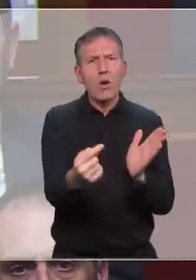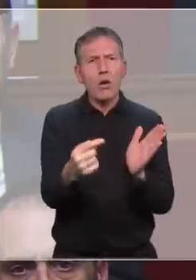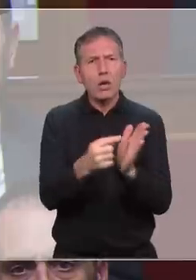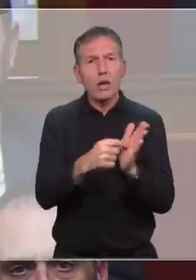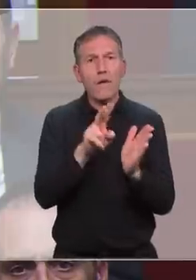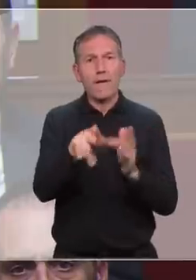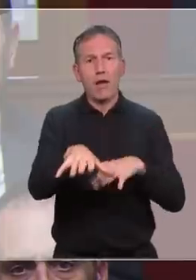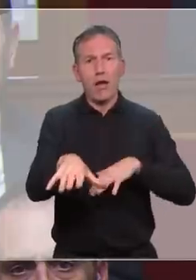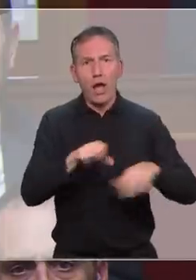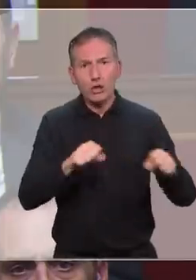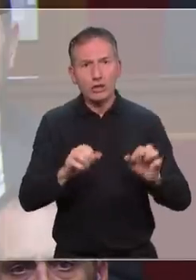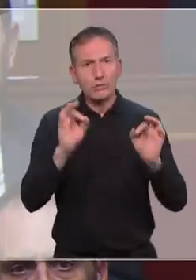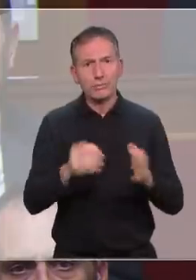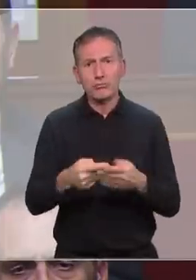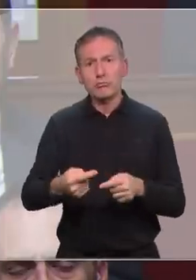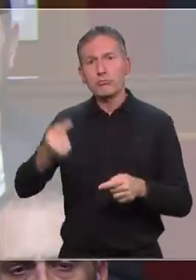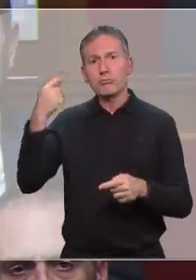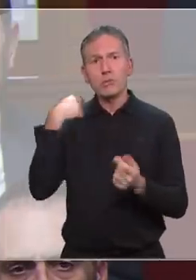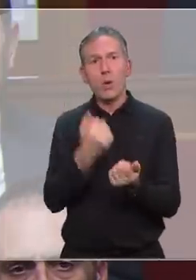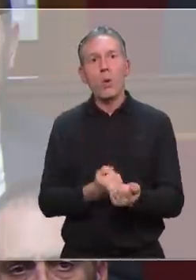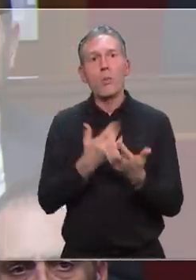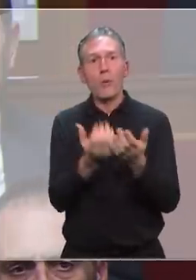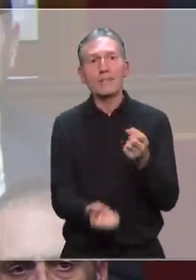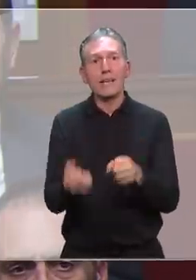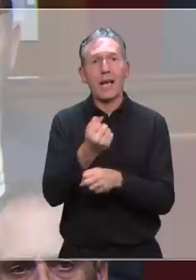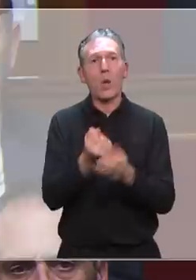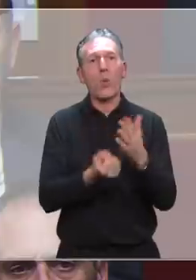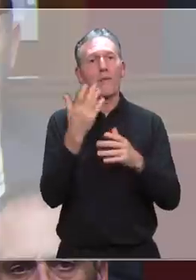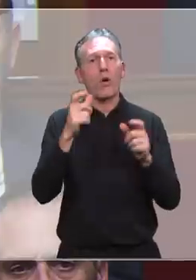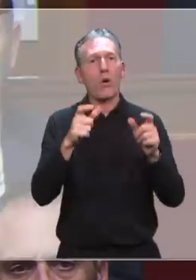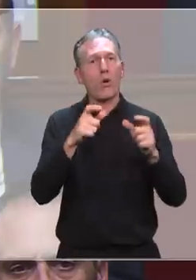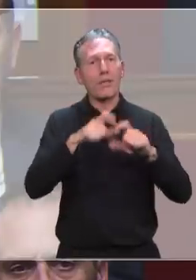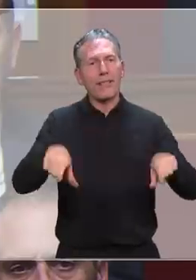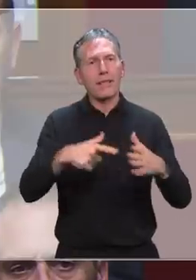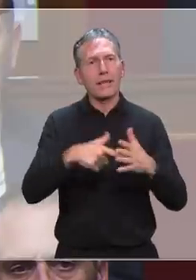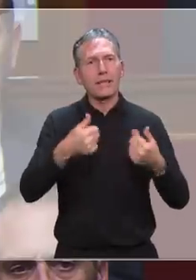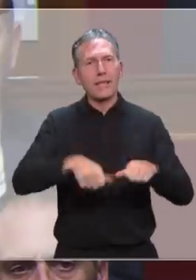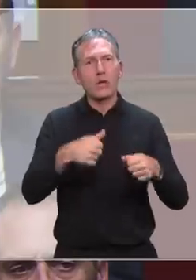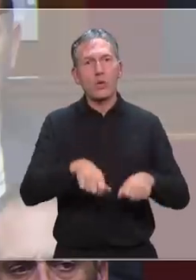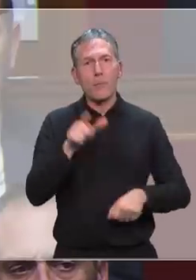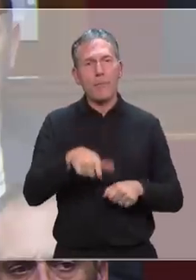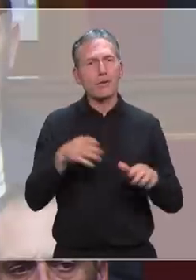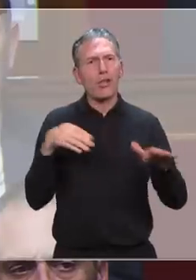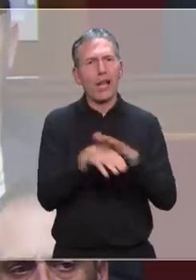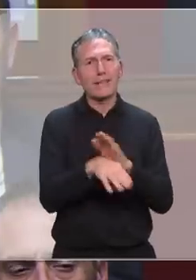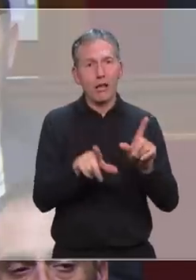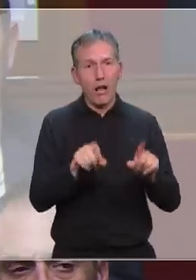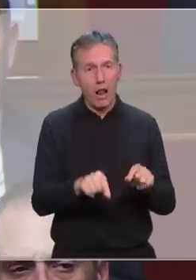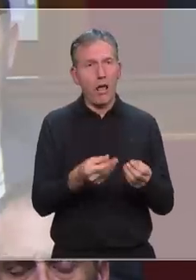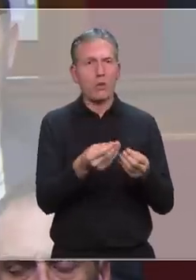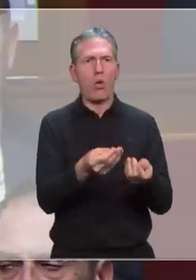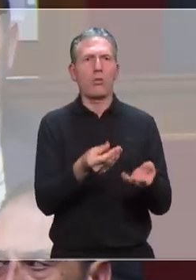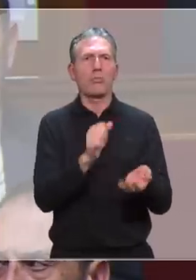agir ? Dernièrement, vous avez proposé la création d'un nouveau titre de séjour visant à régulariser des clandestins déjà présents illégalement sur notre